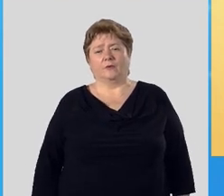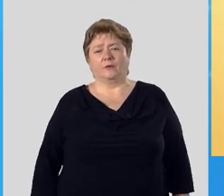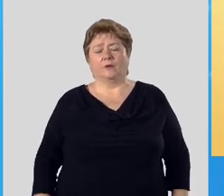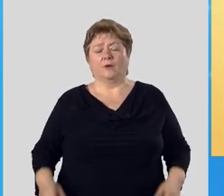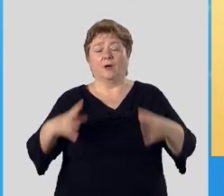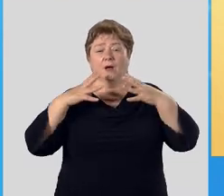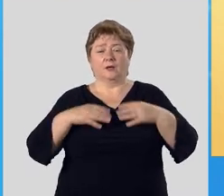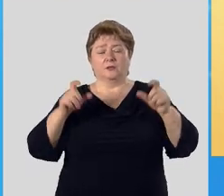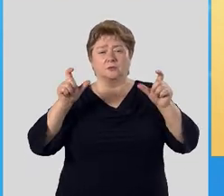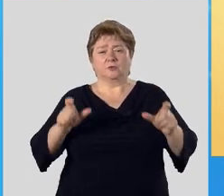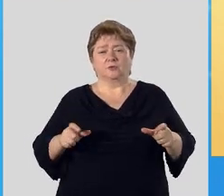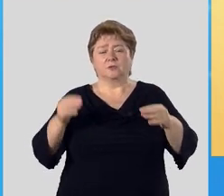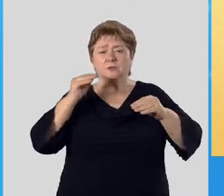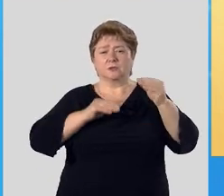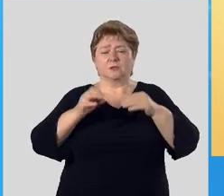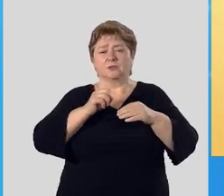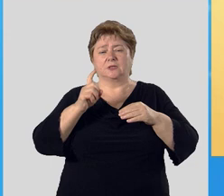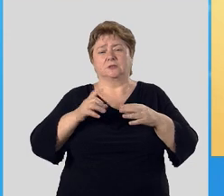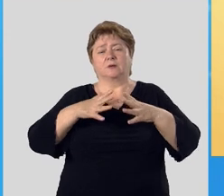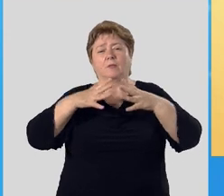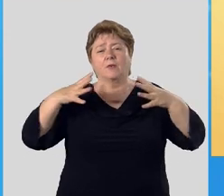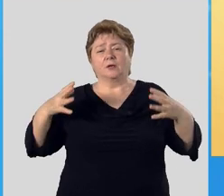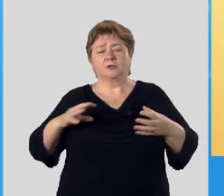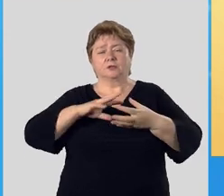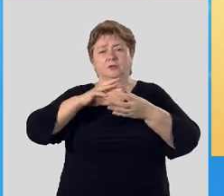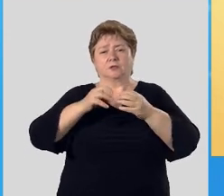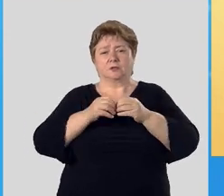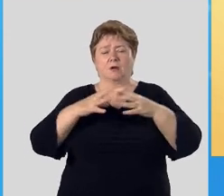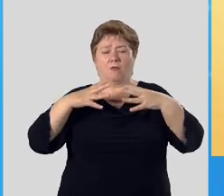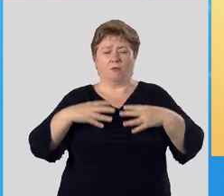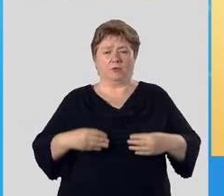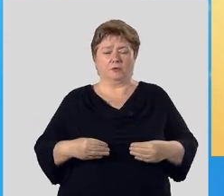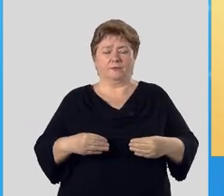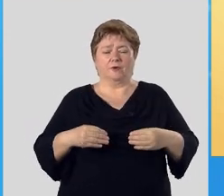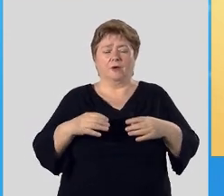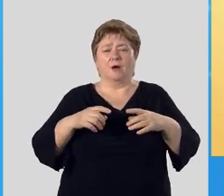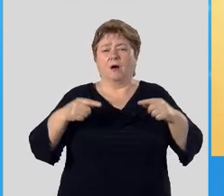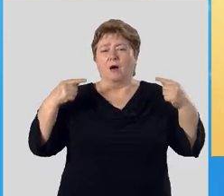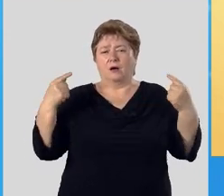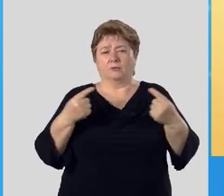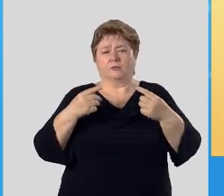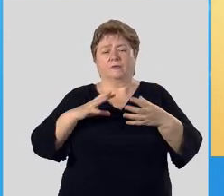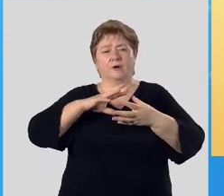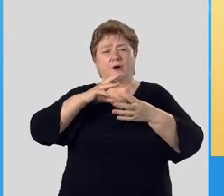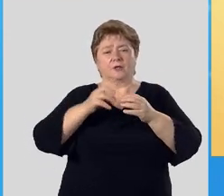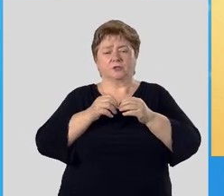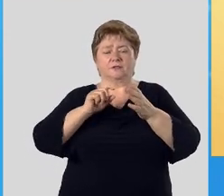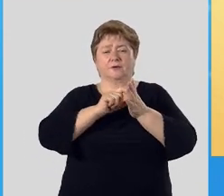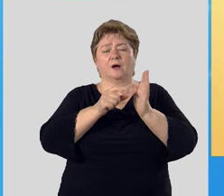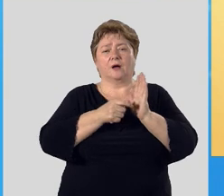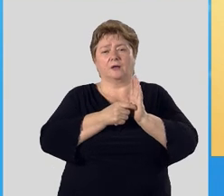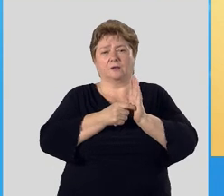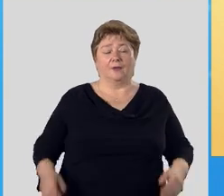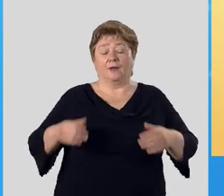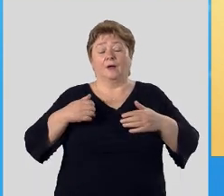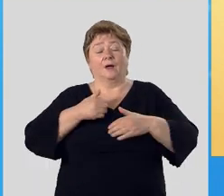организм человека состоит из большого числа органов огромного количества клеток